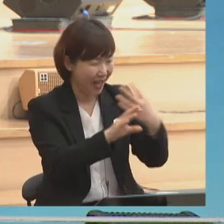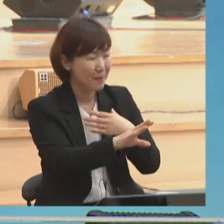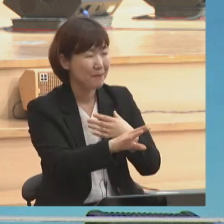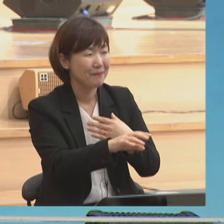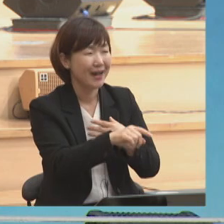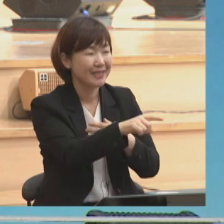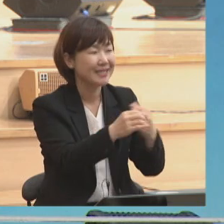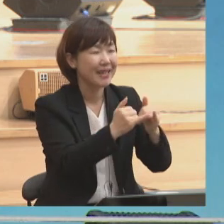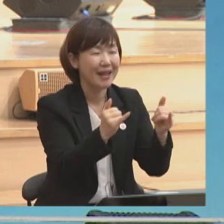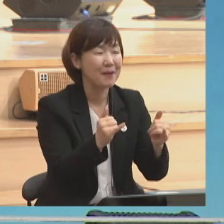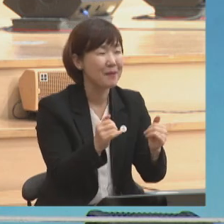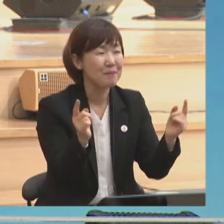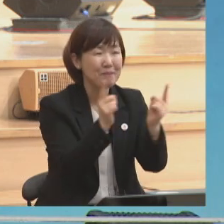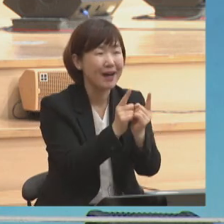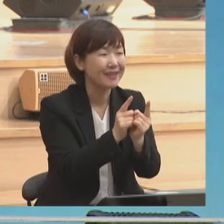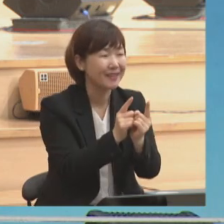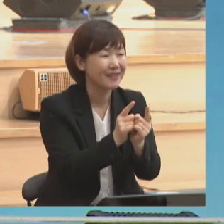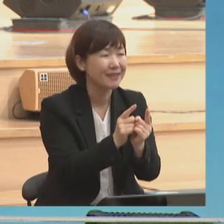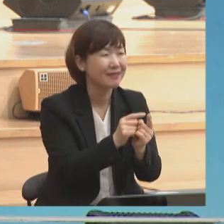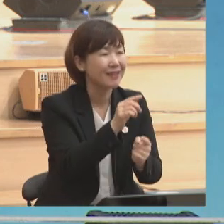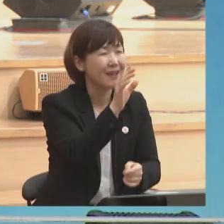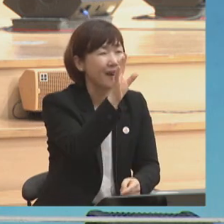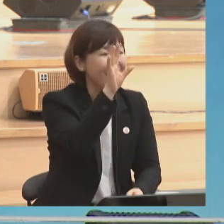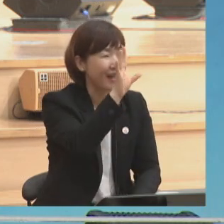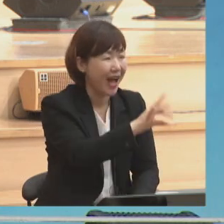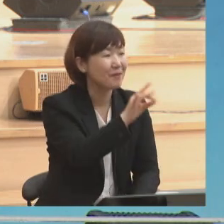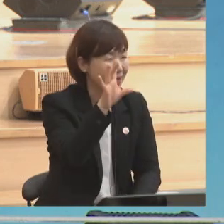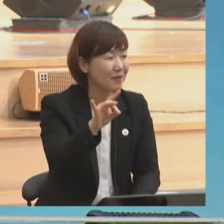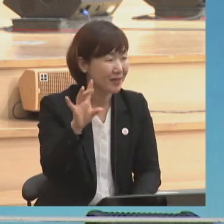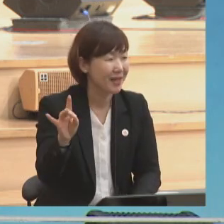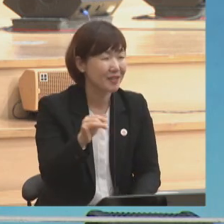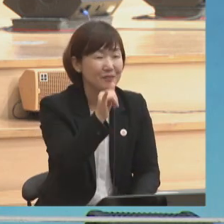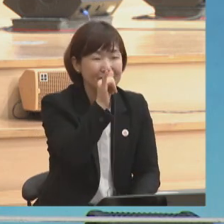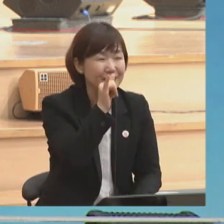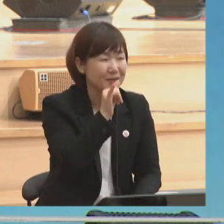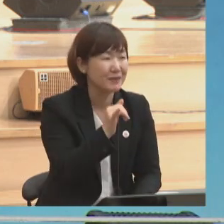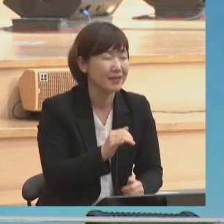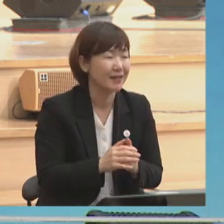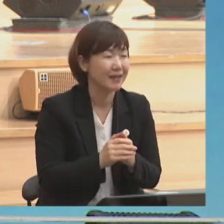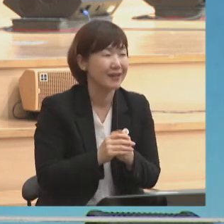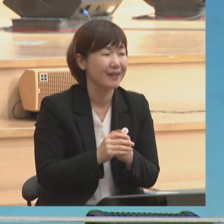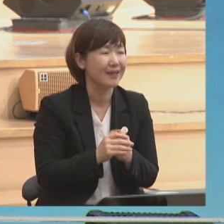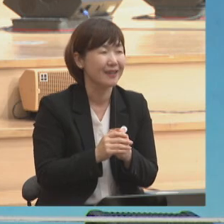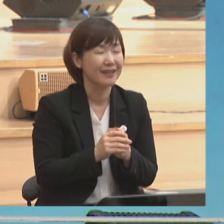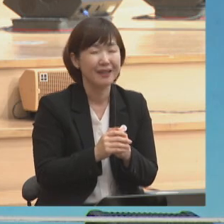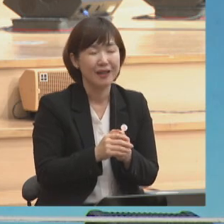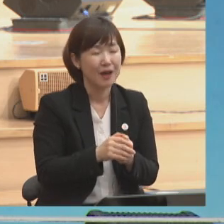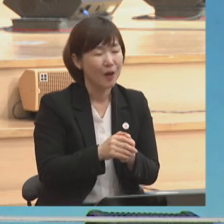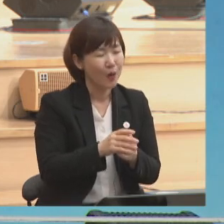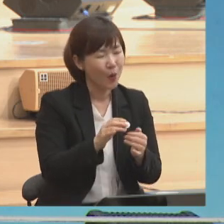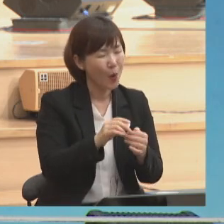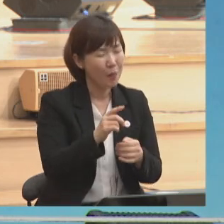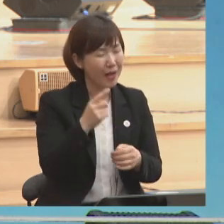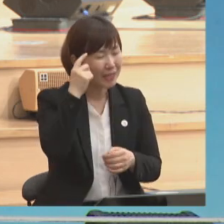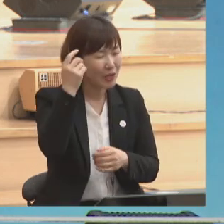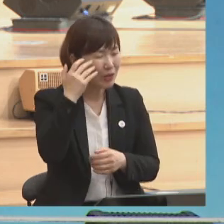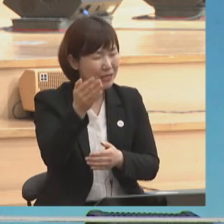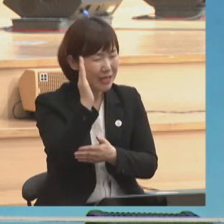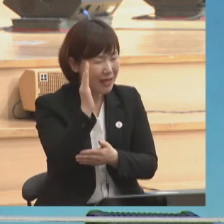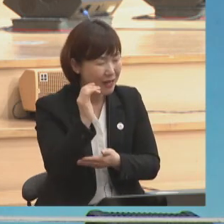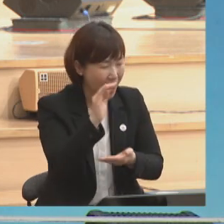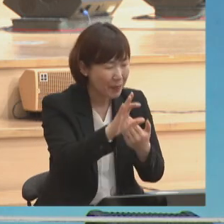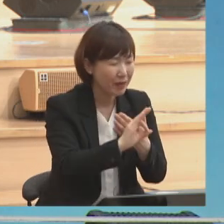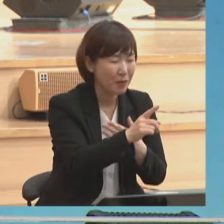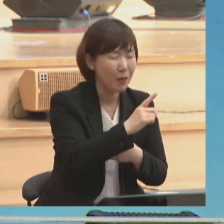사람 만납니까, 안 만납니까? 이런 사람이라고 말하면 안 돼. 이런 인간을 만납니까, 안 만납니까? 꼭 영적인 얘기를 하는데